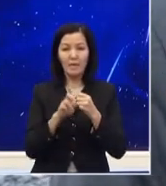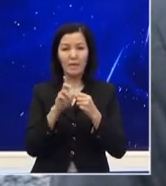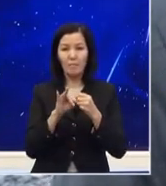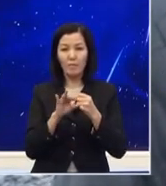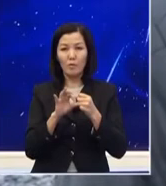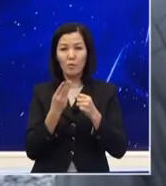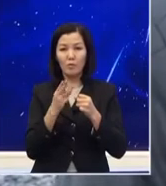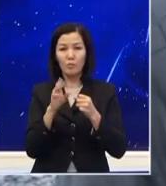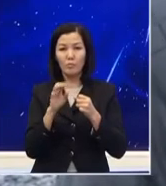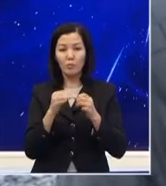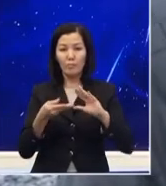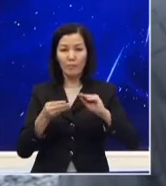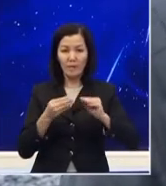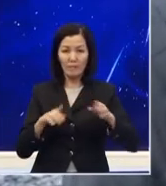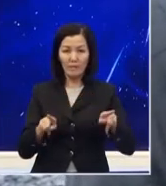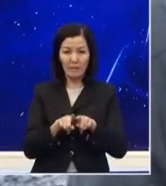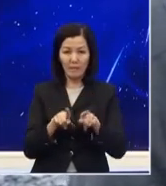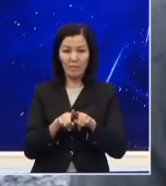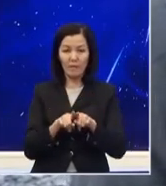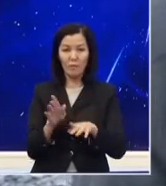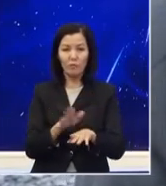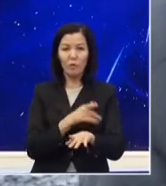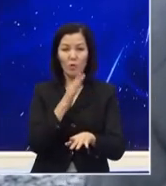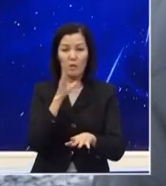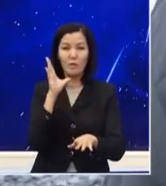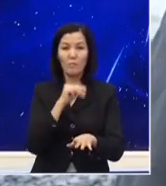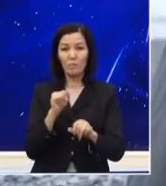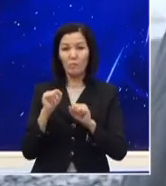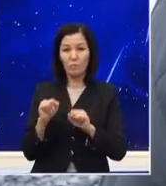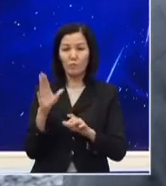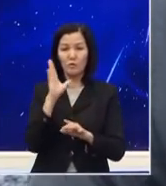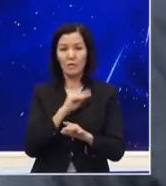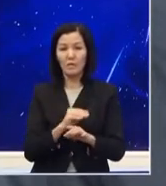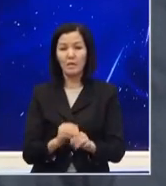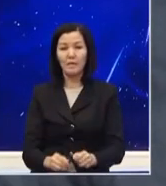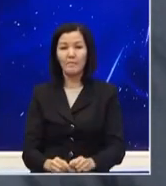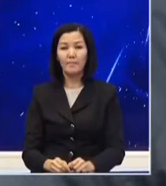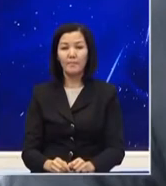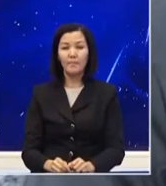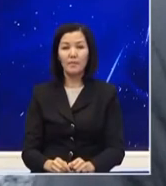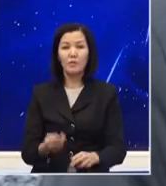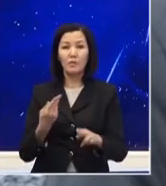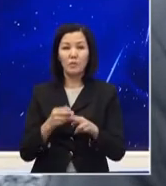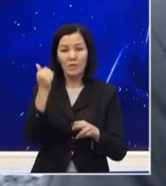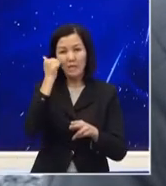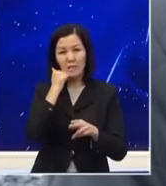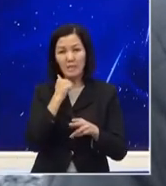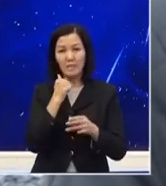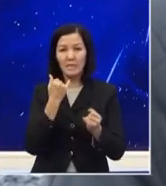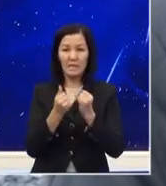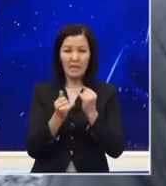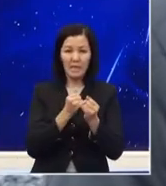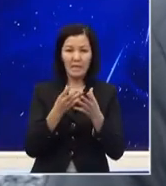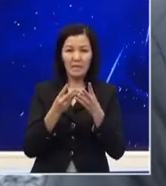нәрсе, жаңа пластмас сияқты түйірді материал. Бұл ұзақ мерзімге тұрады, сондықтан арнайы жаңа чіріп кетпеу үшін, сондықтан сол материал таңдалған бұл